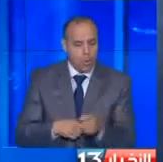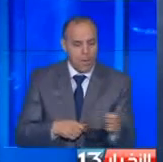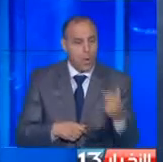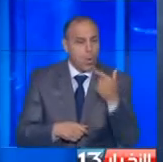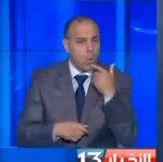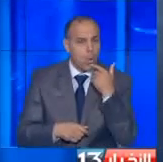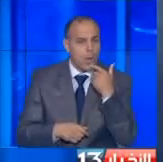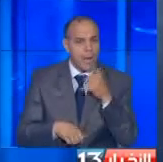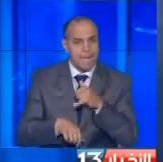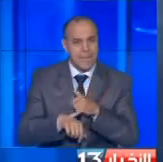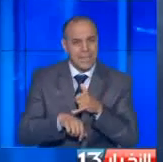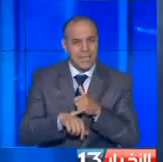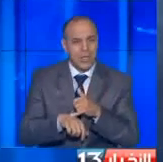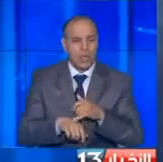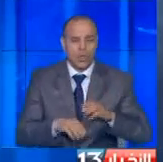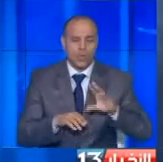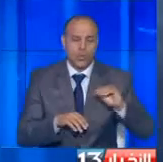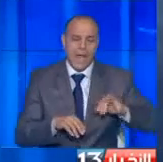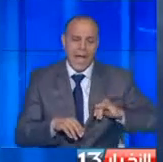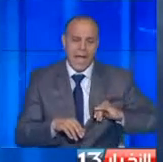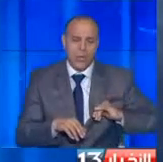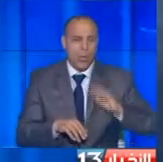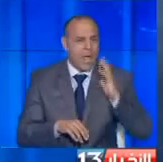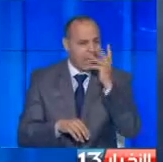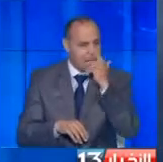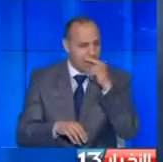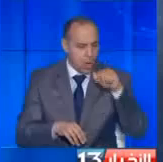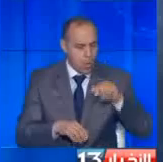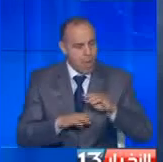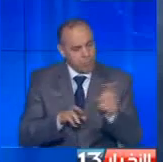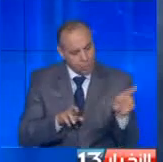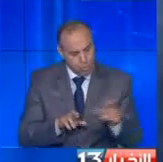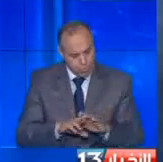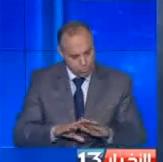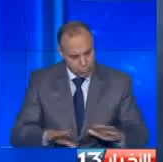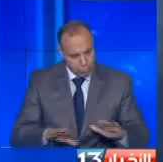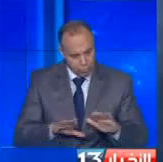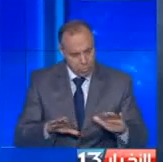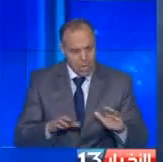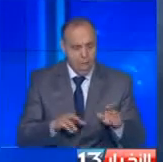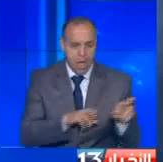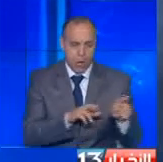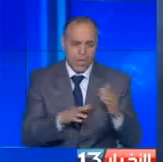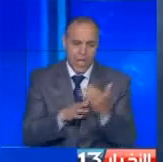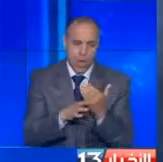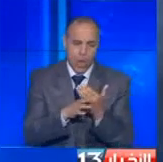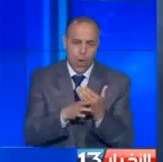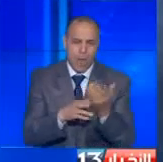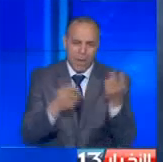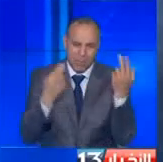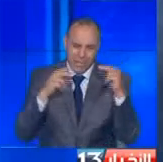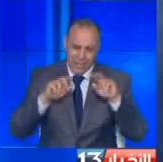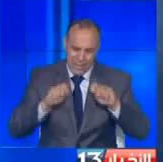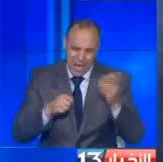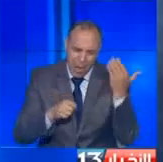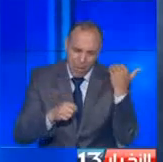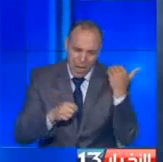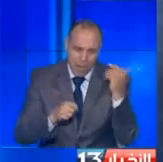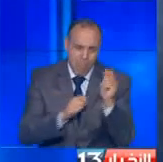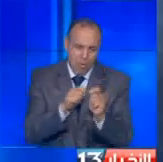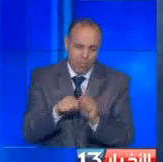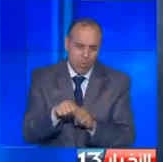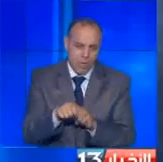بكل من معتمدية سوق لحد ومدينة قبلي اليوم، حيث تم استئناف الدروس التي تعطلت بصفة